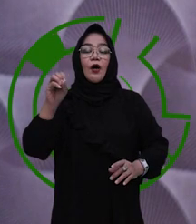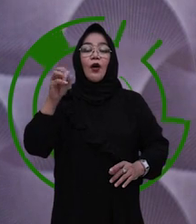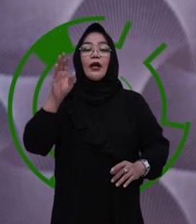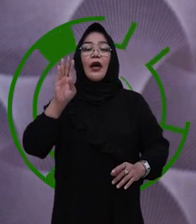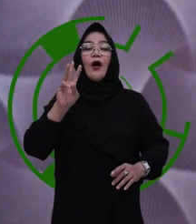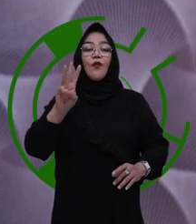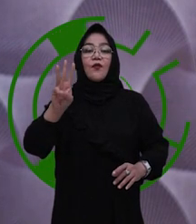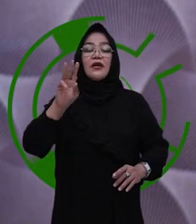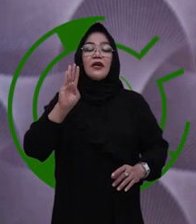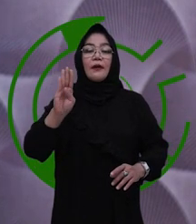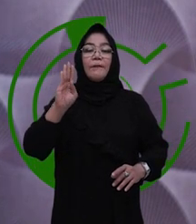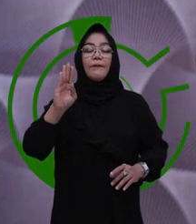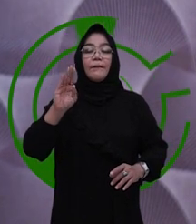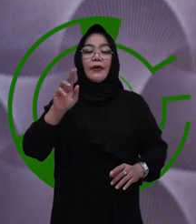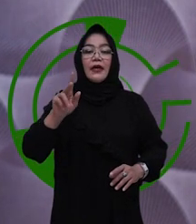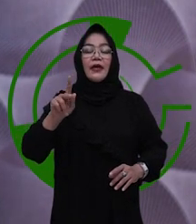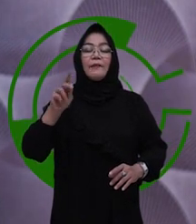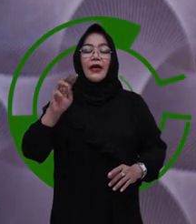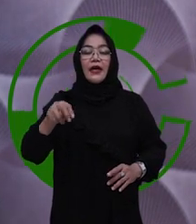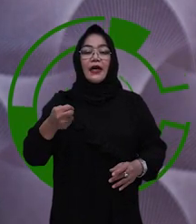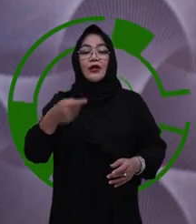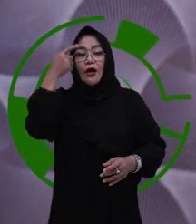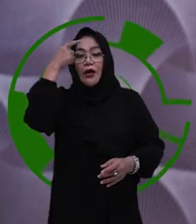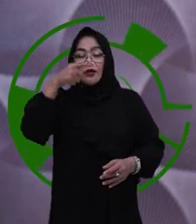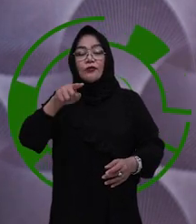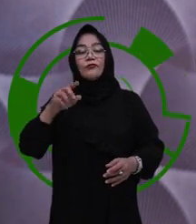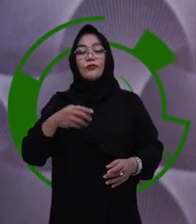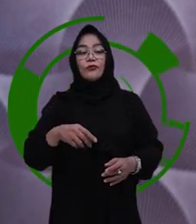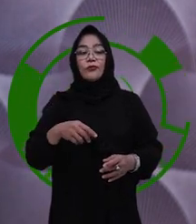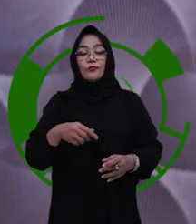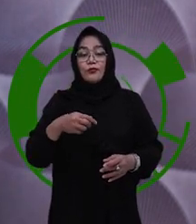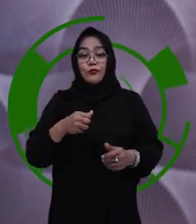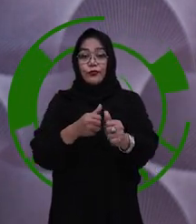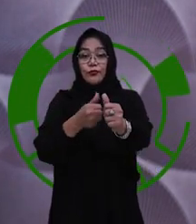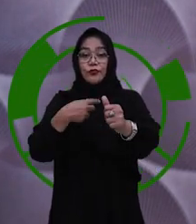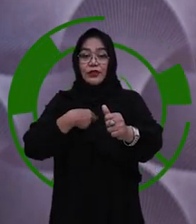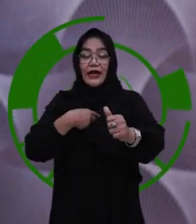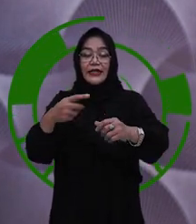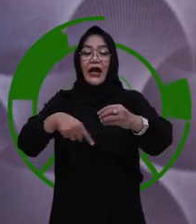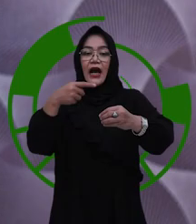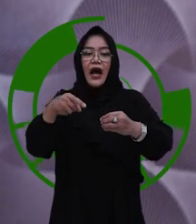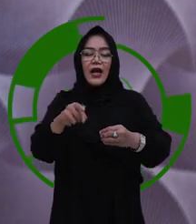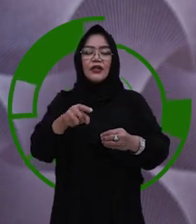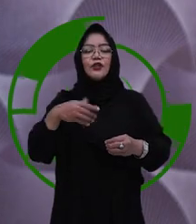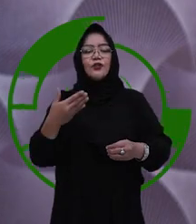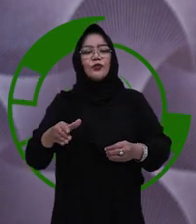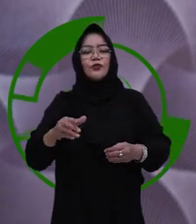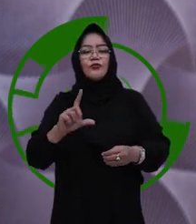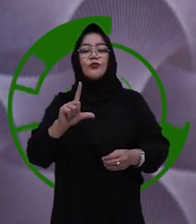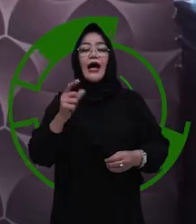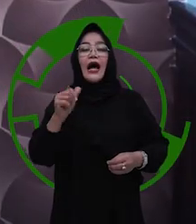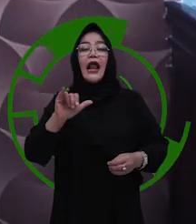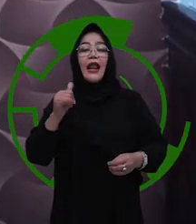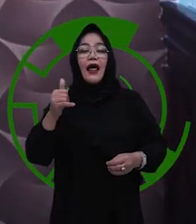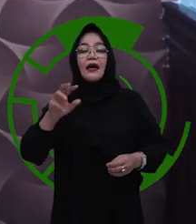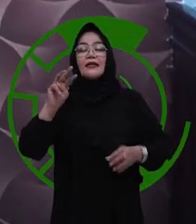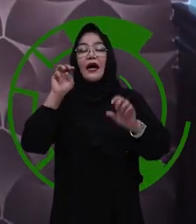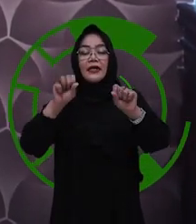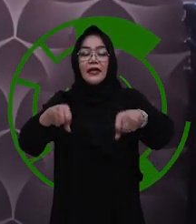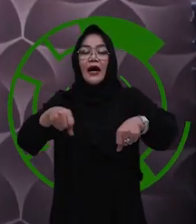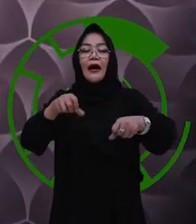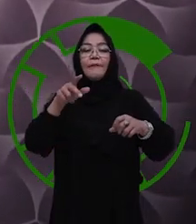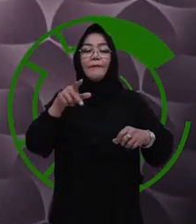WBBM. Dan menurut saya, hal itu sudah layak ya, pengadilan tinggi sudah layak